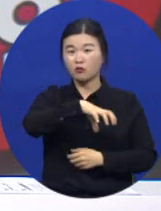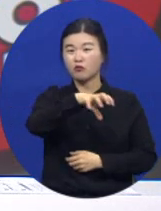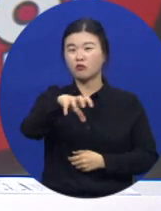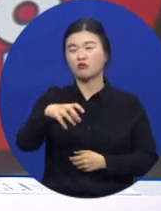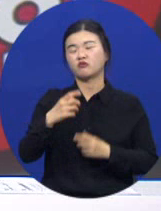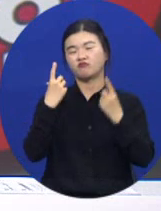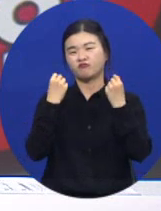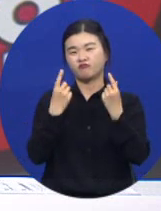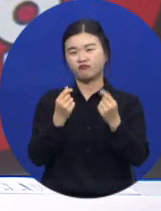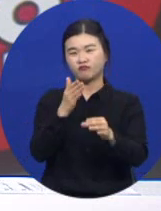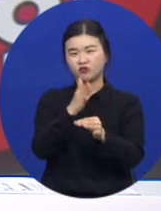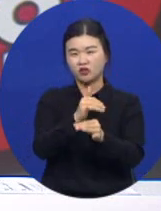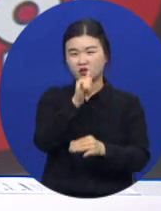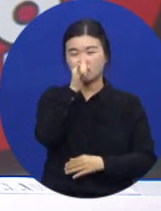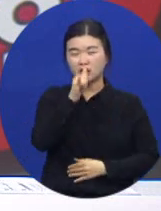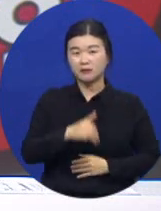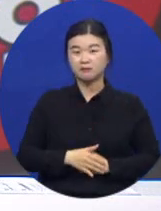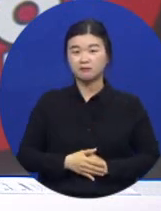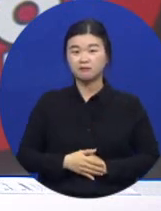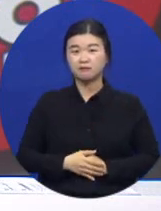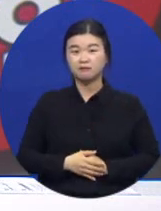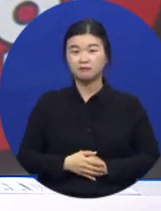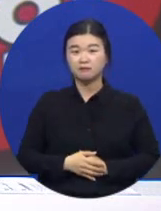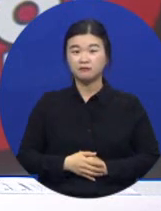김항섭 기자가 단속 현장을 취재했습니다.